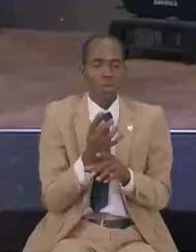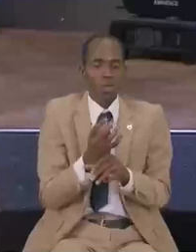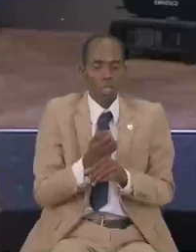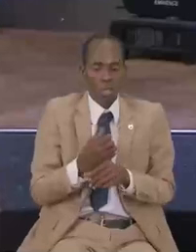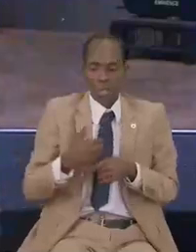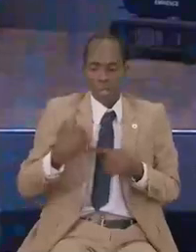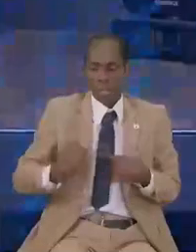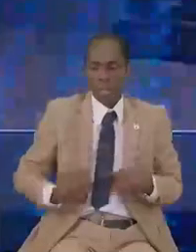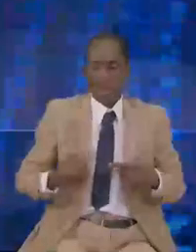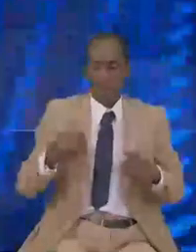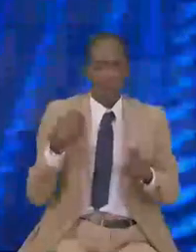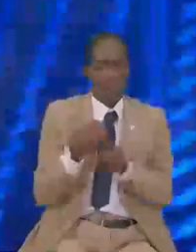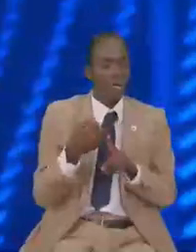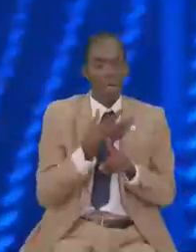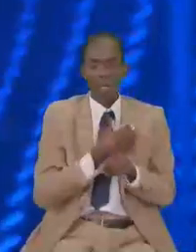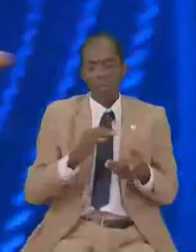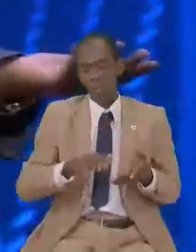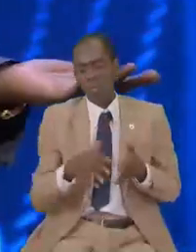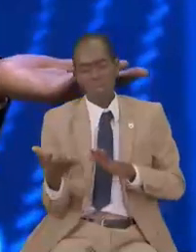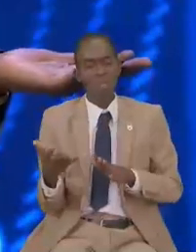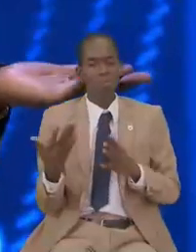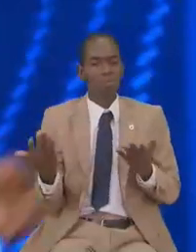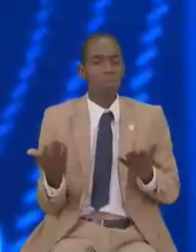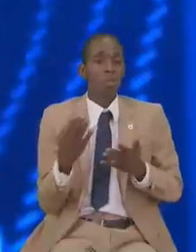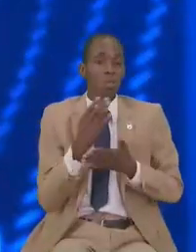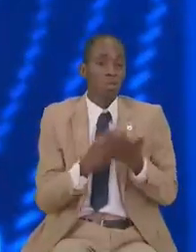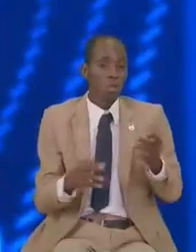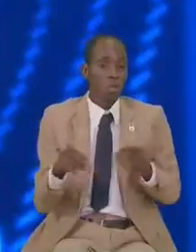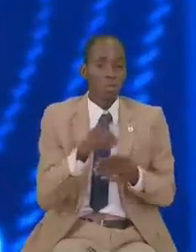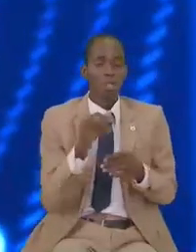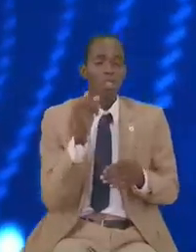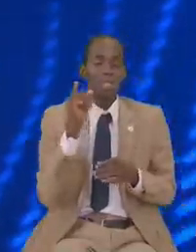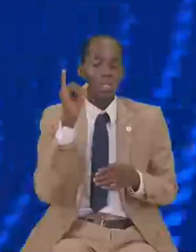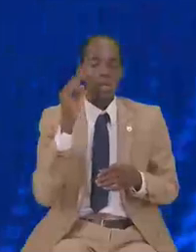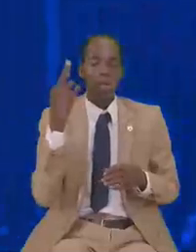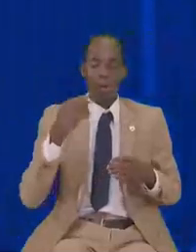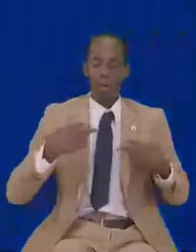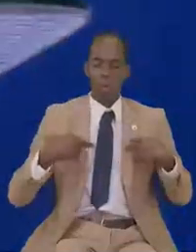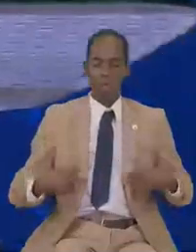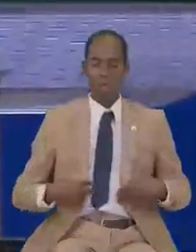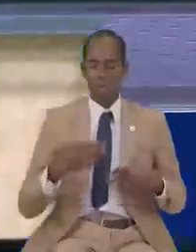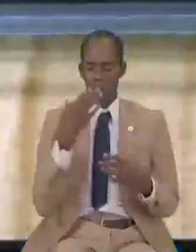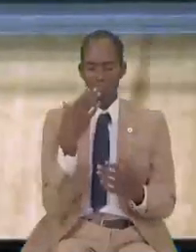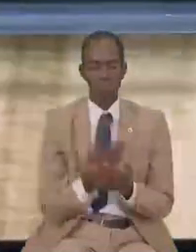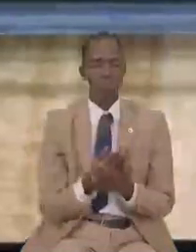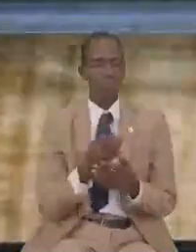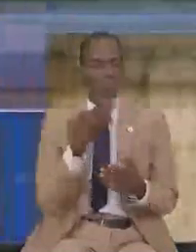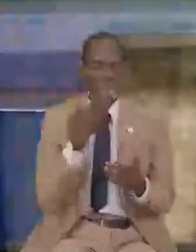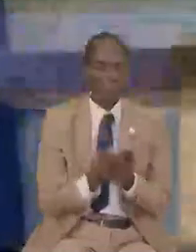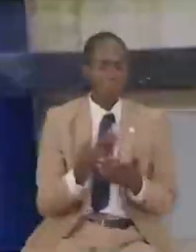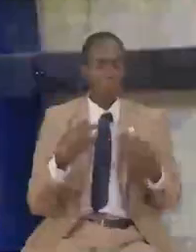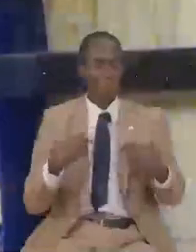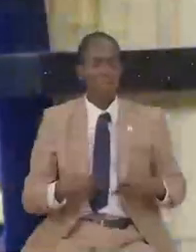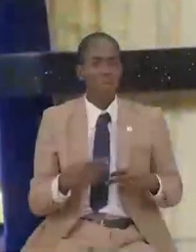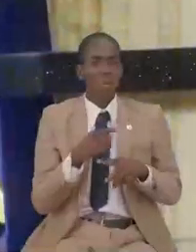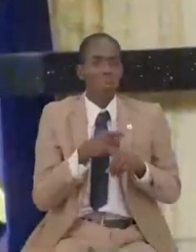ils meurent comme ça, les gens qui paraissent très bien portant hier et ils font